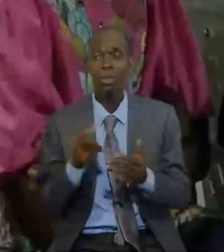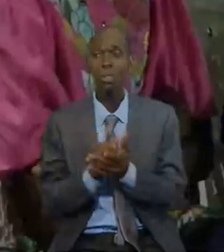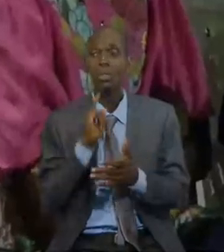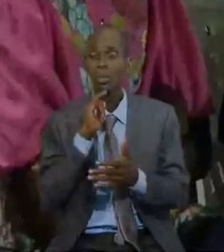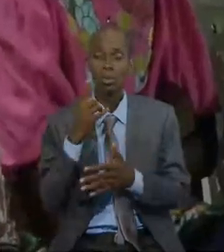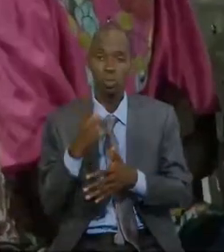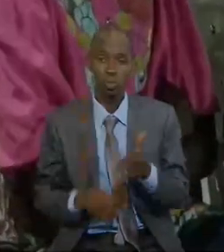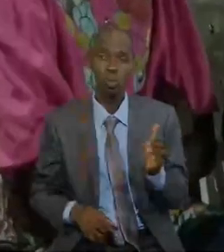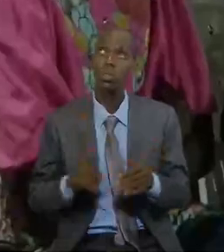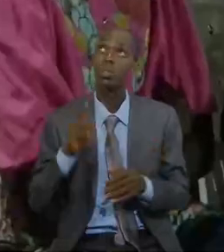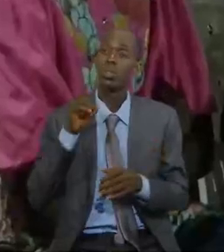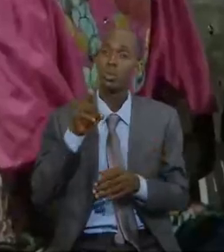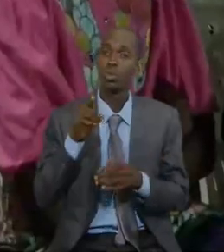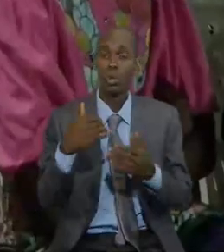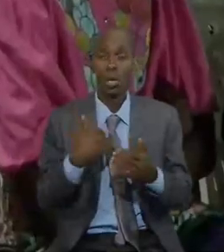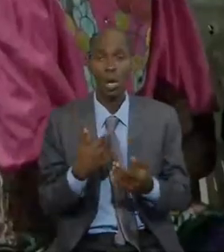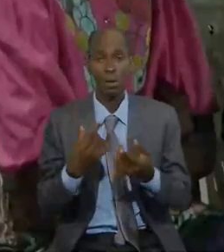maintenant